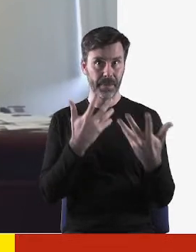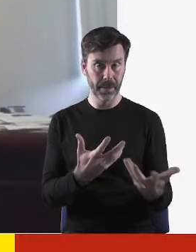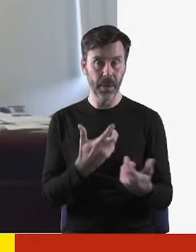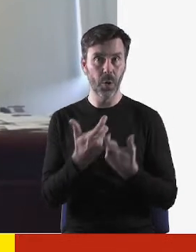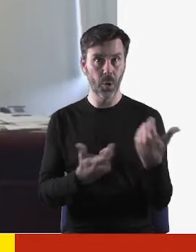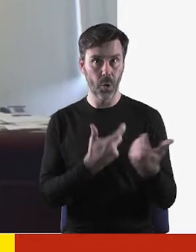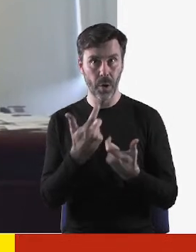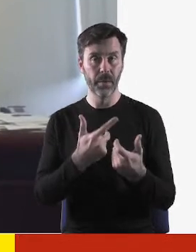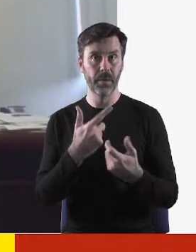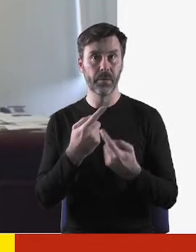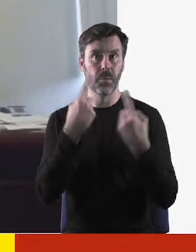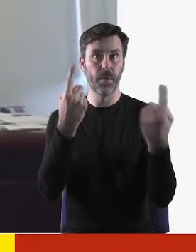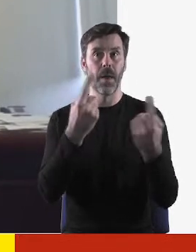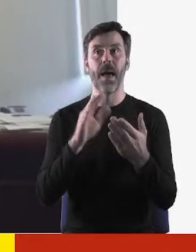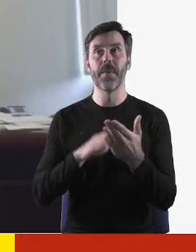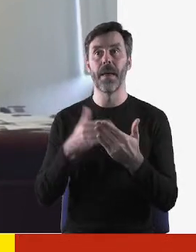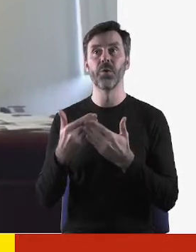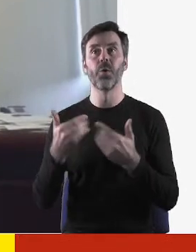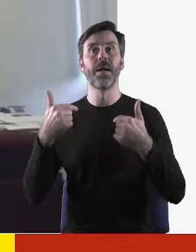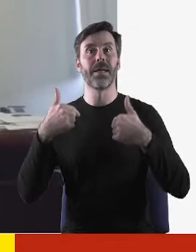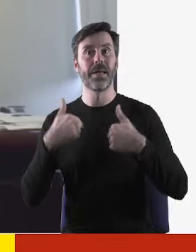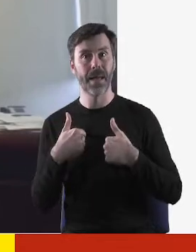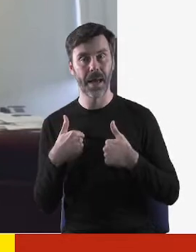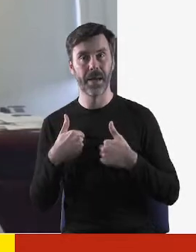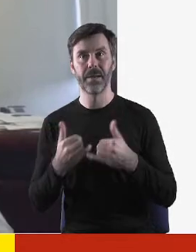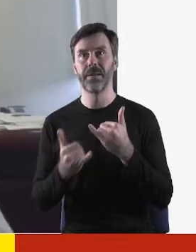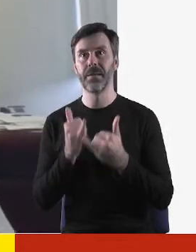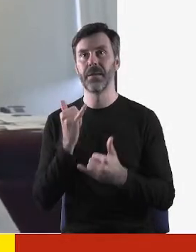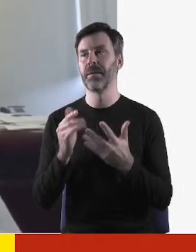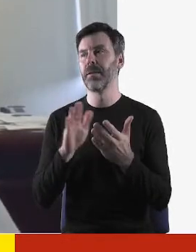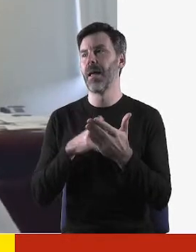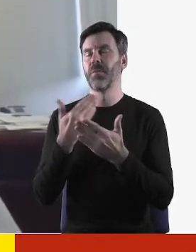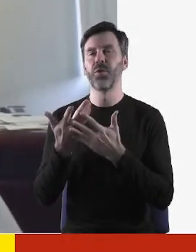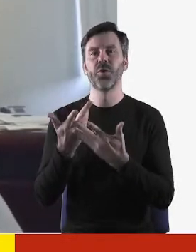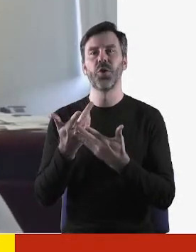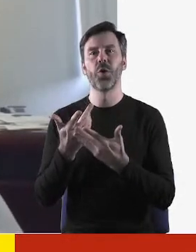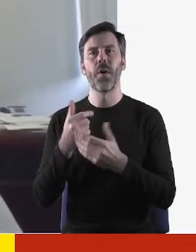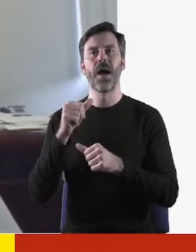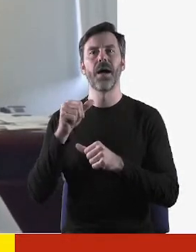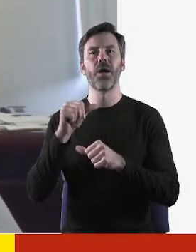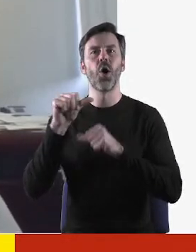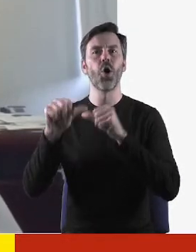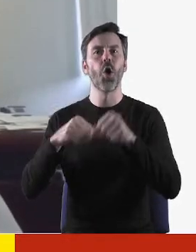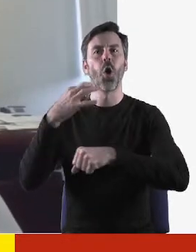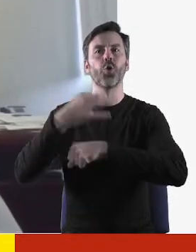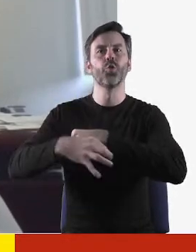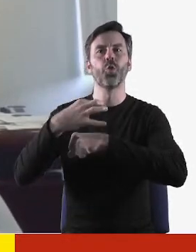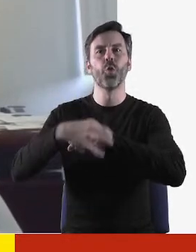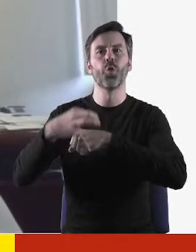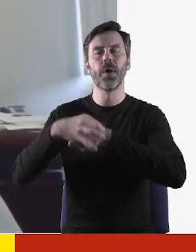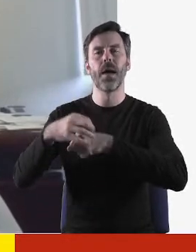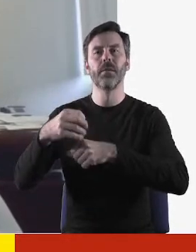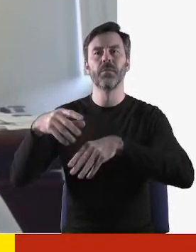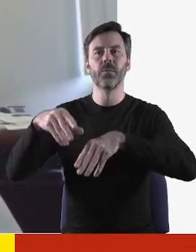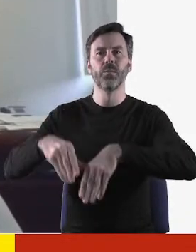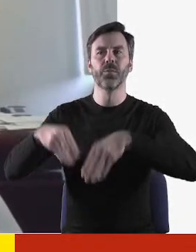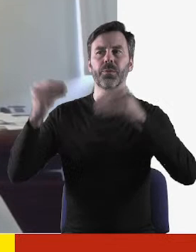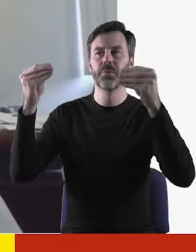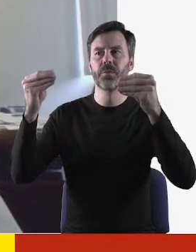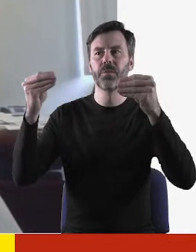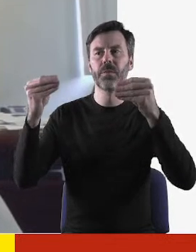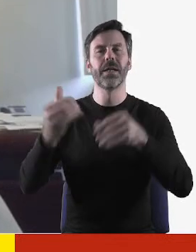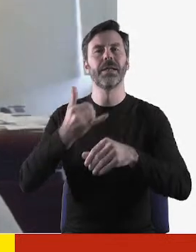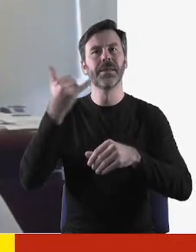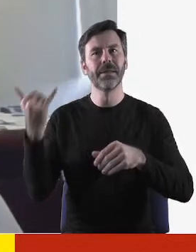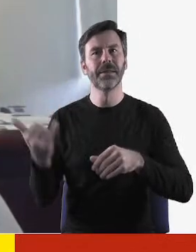jak wspomniałem, ja na przykład będąc na wszelkich inauguracjach roku akademickiego w różnych uczelniach, za każdym razem,